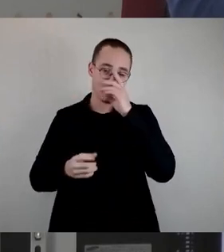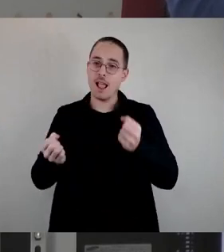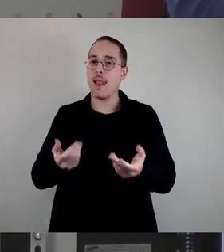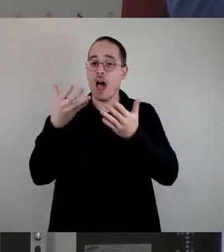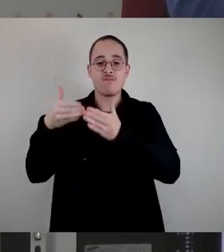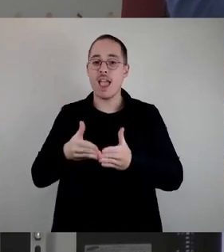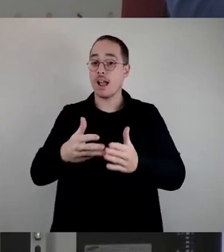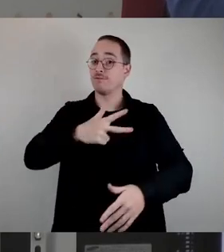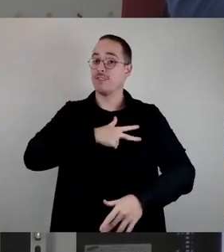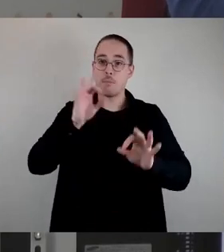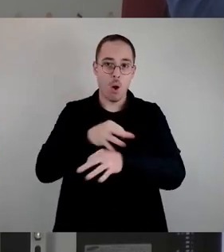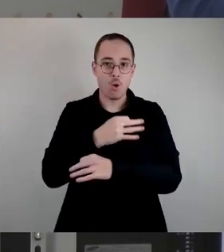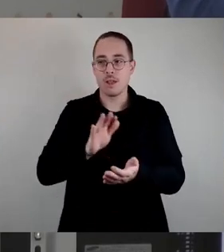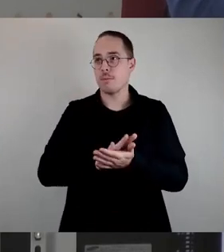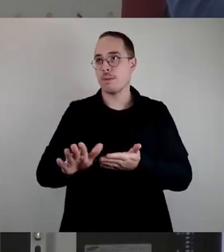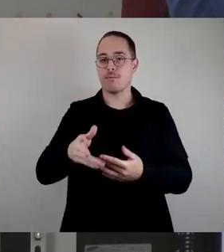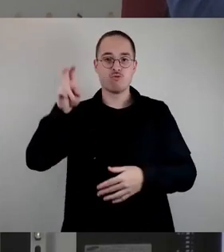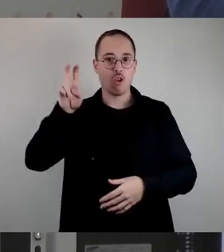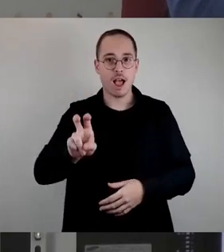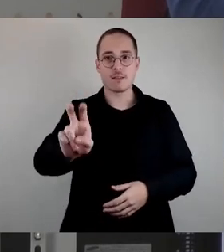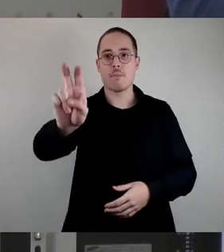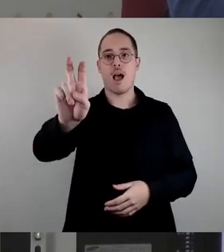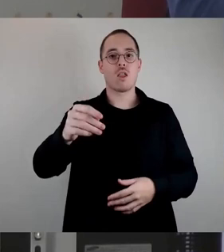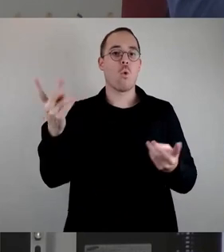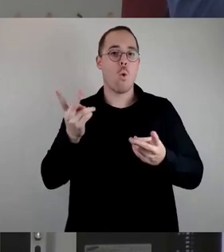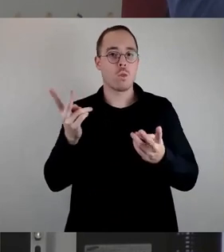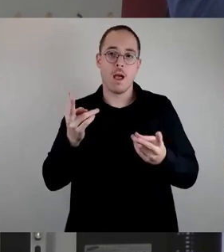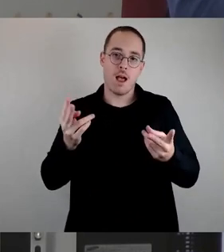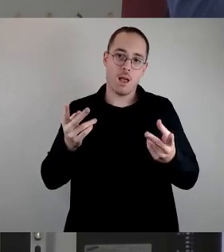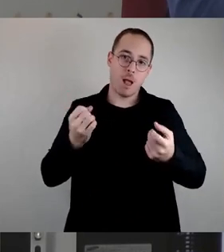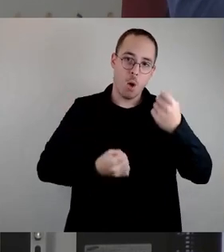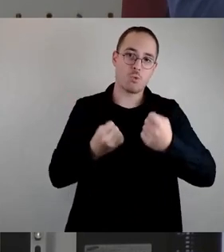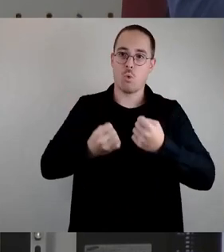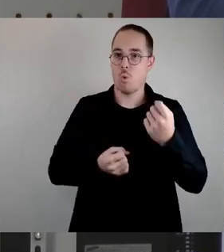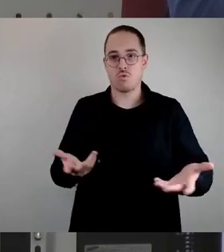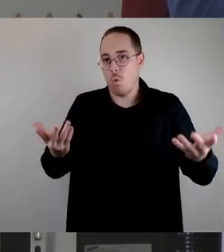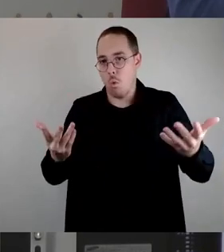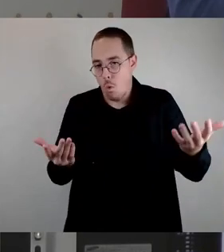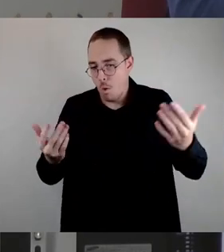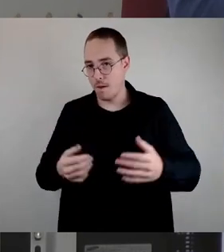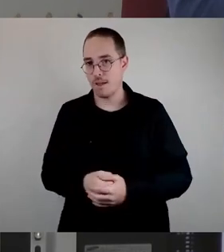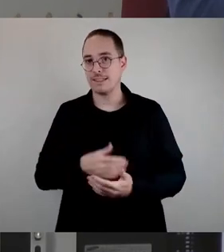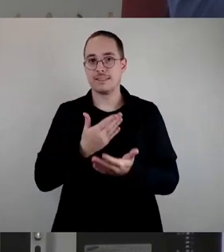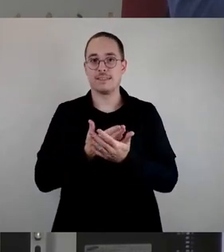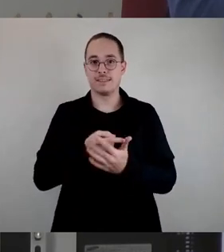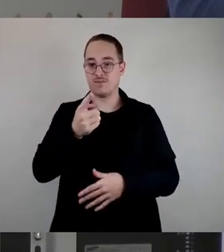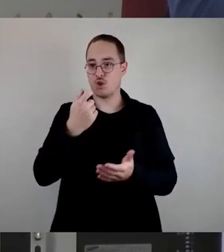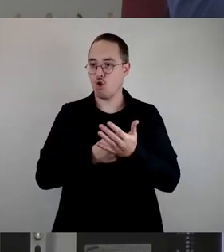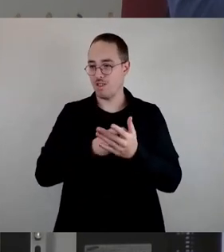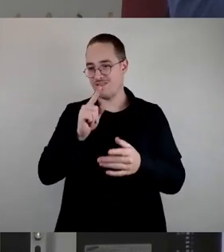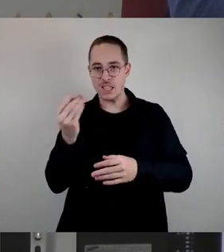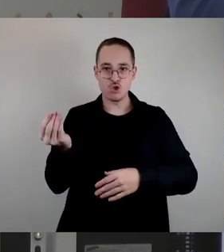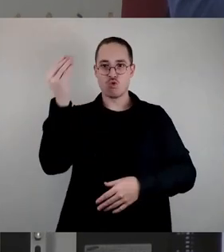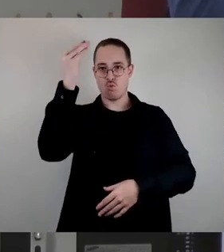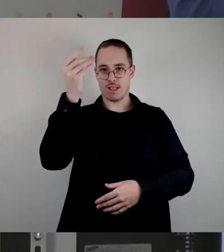hinkommen, mit einem Auto oder mit der Straßenbahn, wie auch immer. Ergo sozusagen sind die Kosten, zusätzliche Kosten, die an der